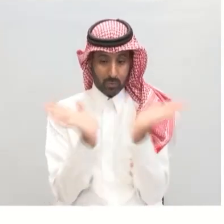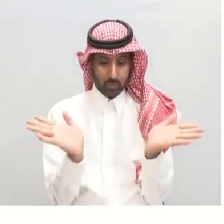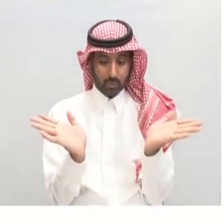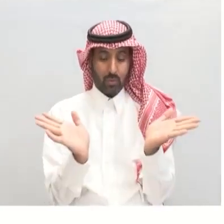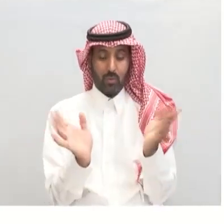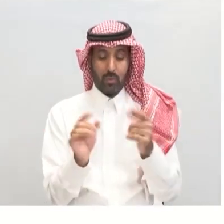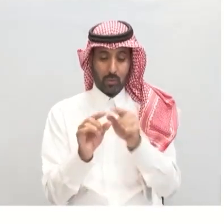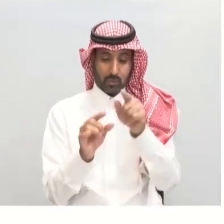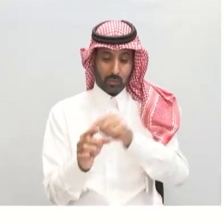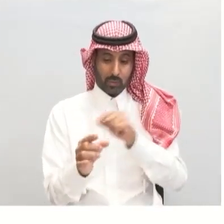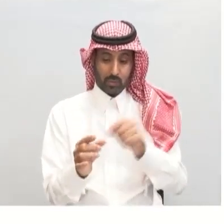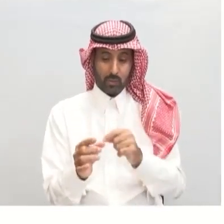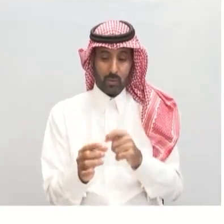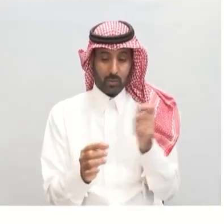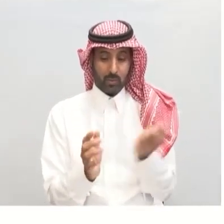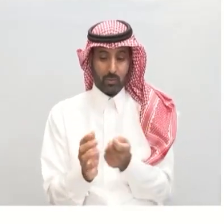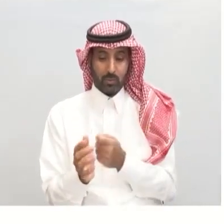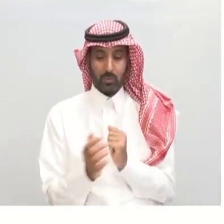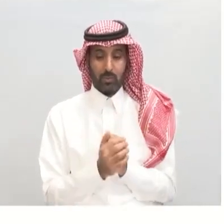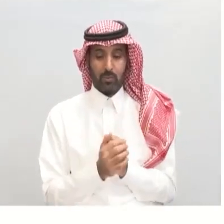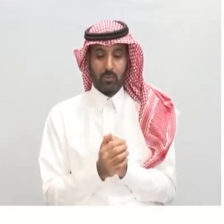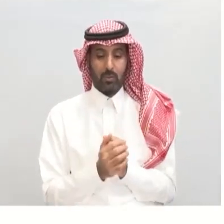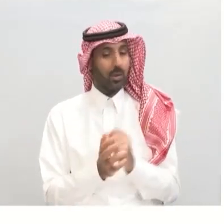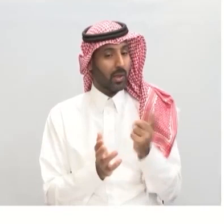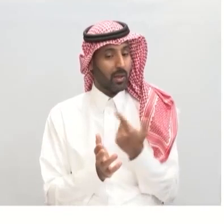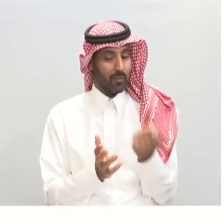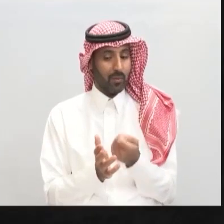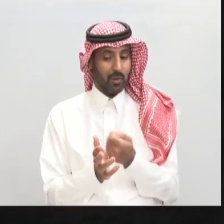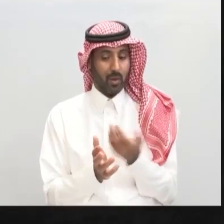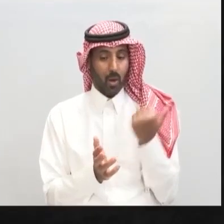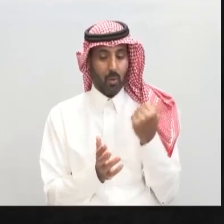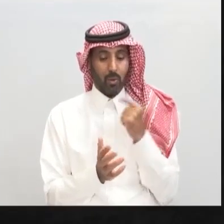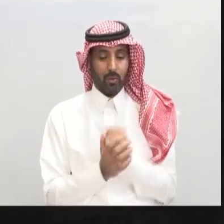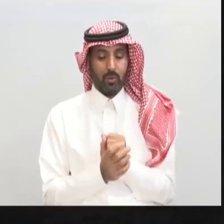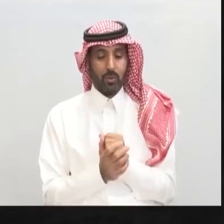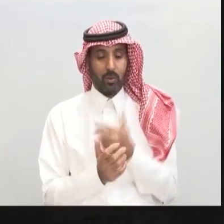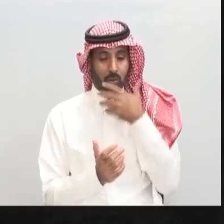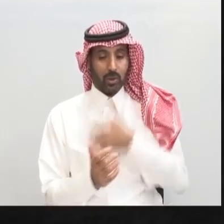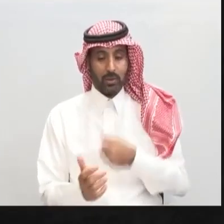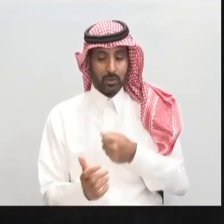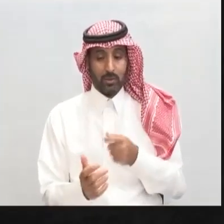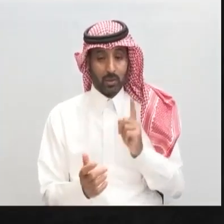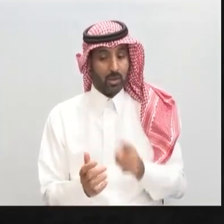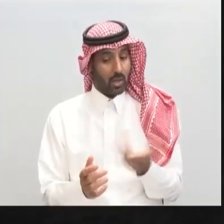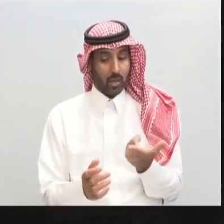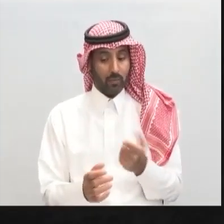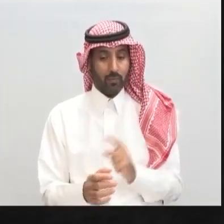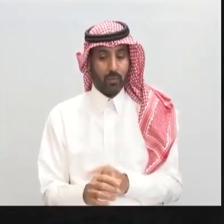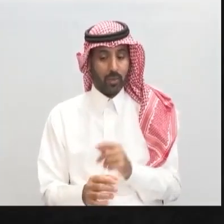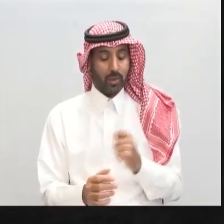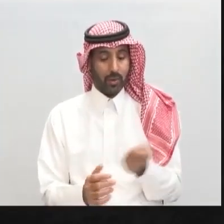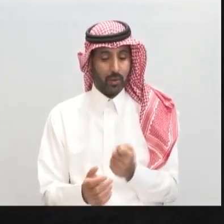وماذا يراد بسعف النخل كيف كانت الكتابه في اد النبي صلى الله عليه وسلم كيف كان